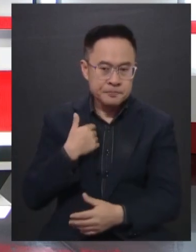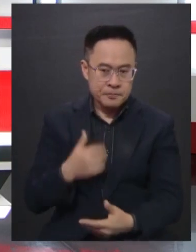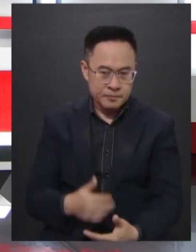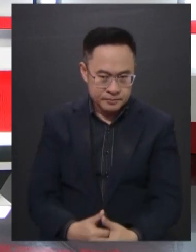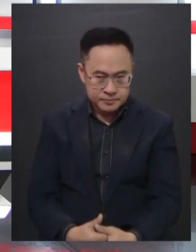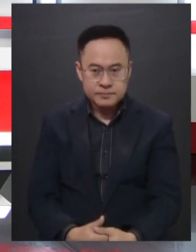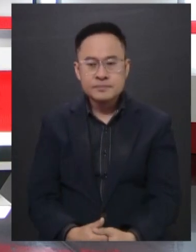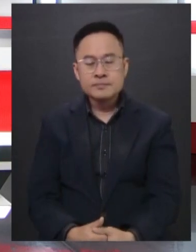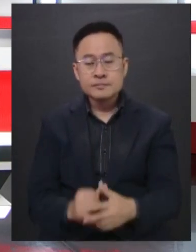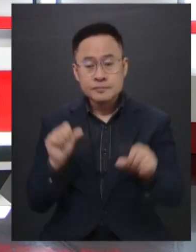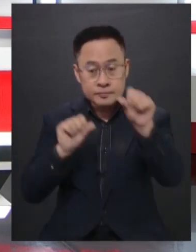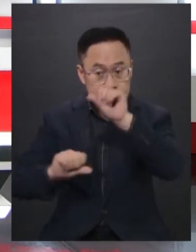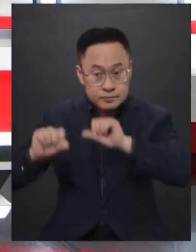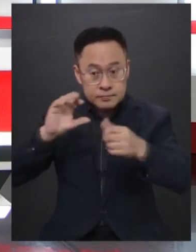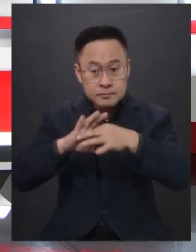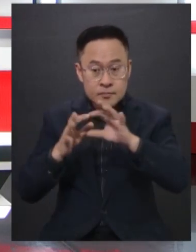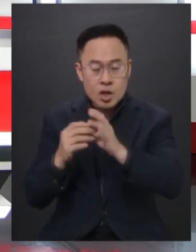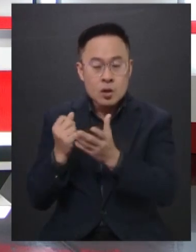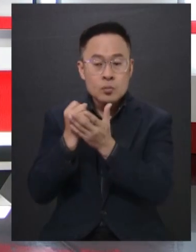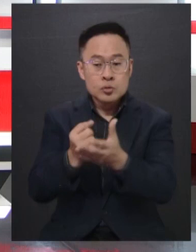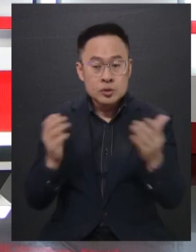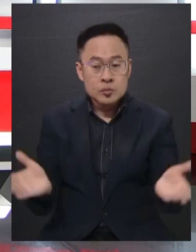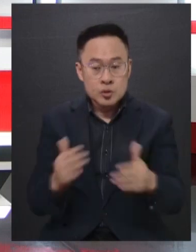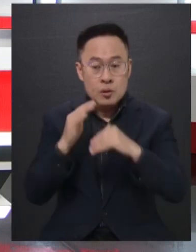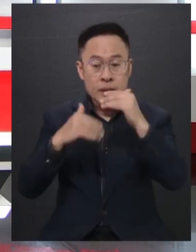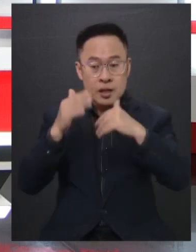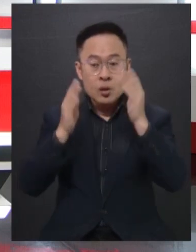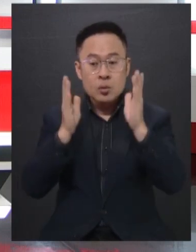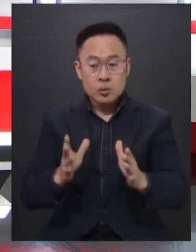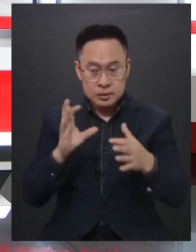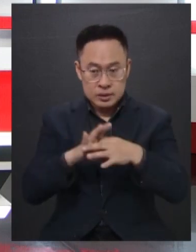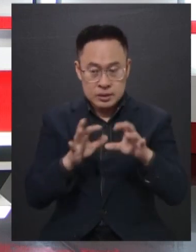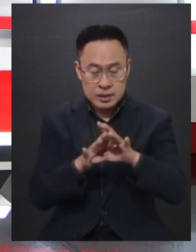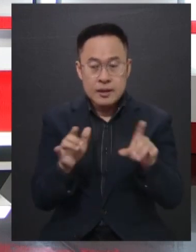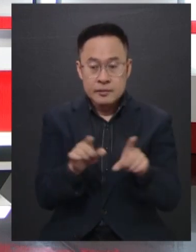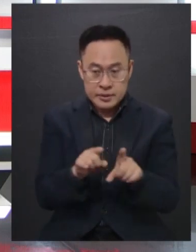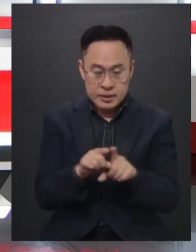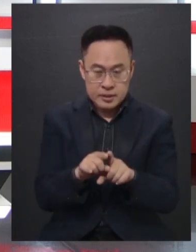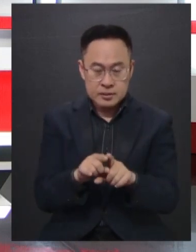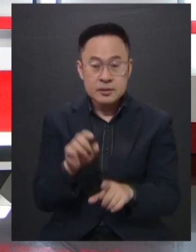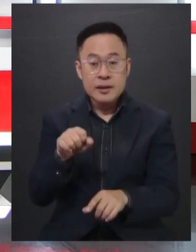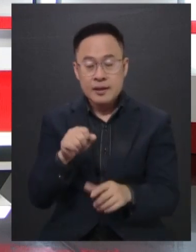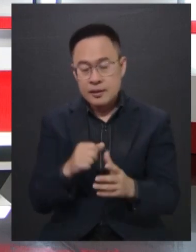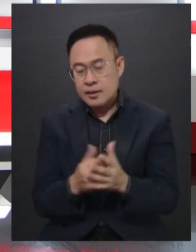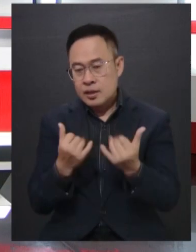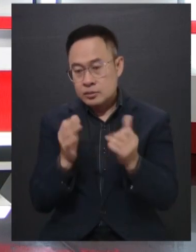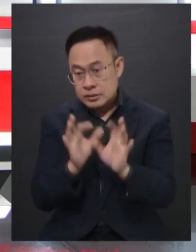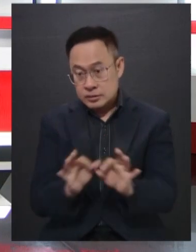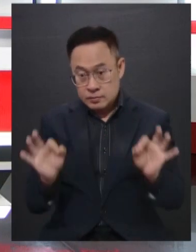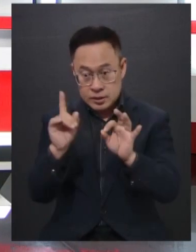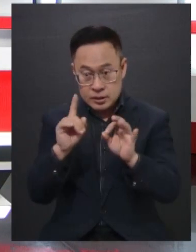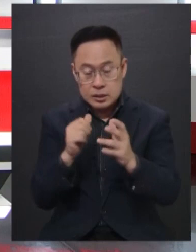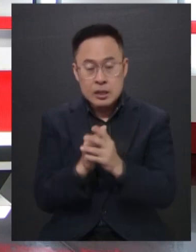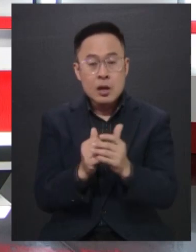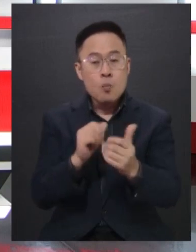ให้เรื่องของวิทยาศาสตร์การกีฬามามีส่วนร่วมในการพัฒนาร่างกายของนักกีฬาด้วยนะคะแล้วก็สิ่งที่จำเป็นก็คือเรื่องของ